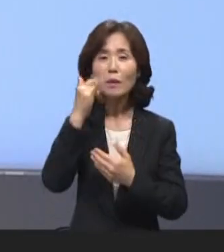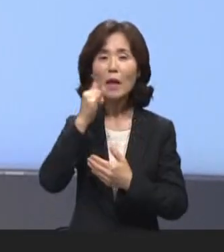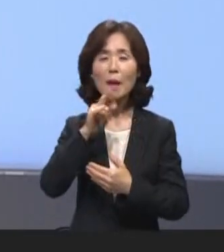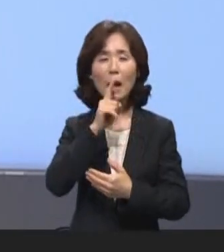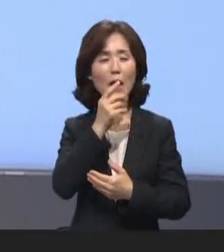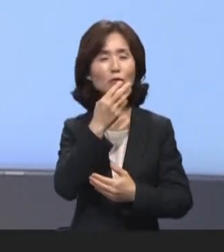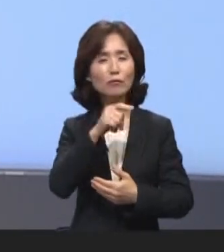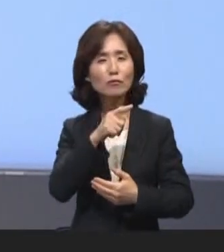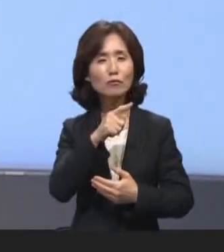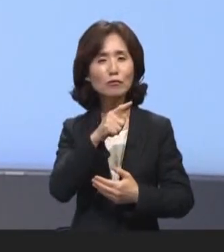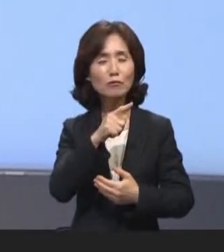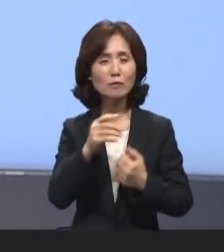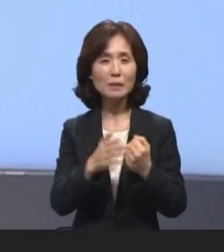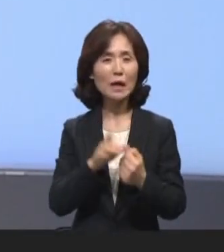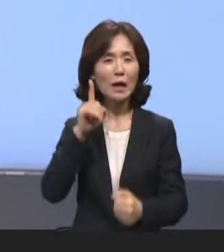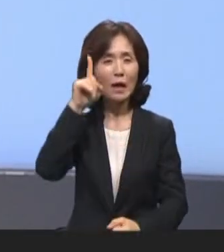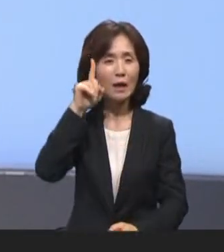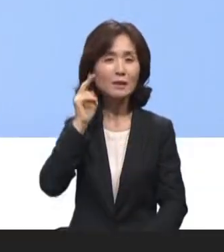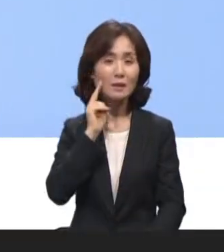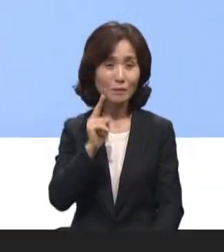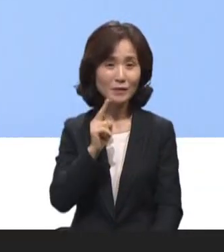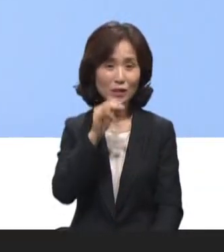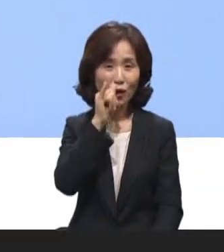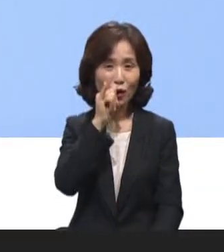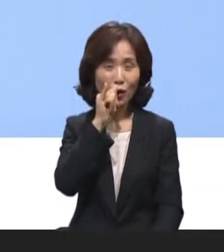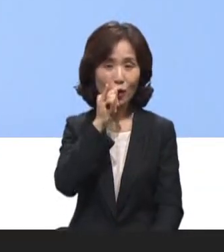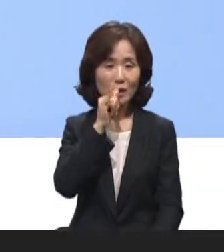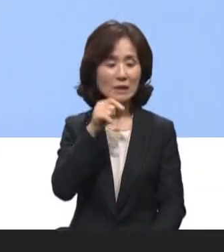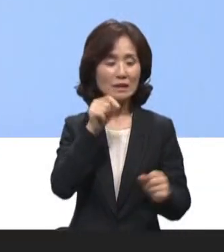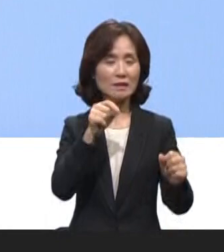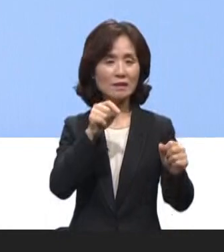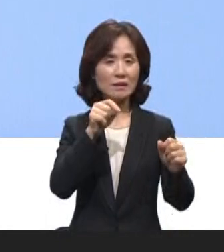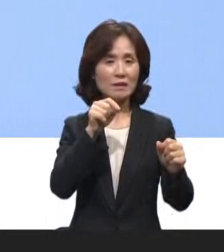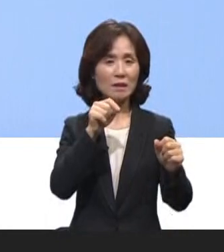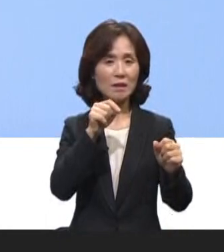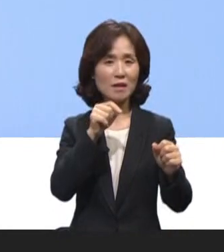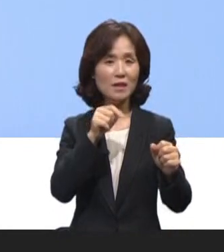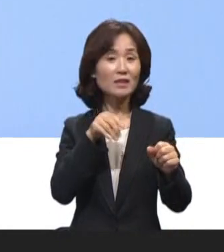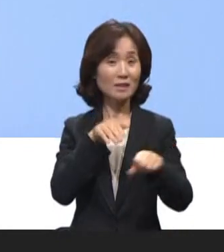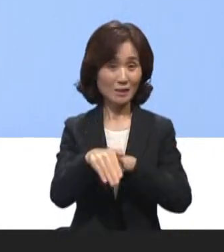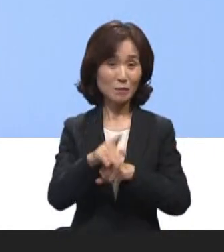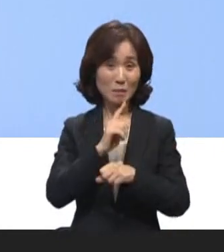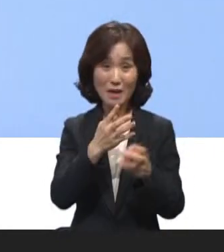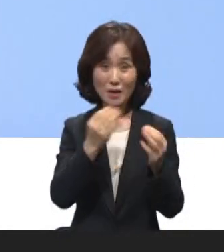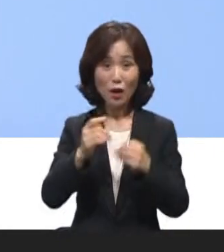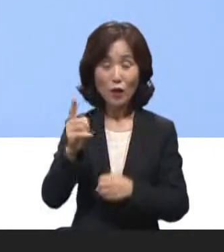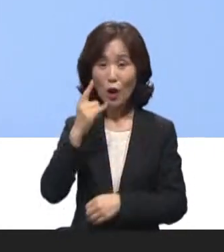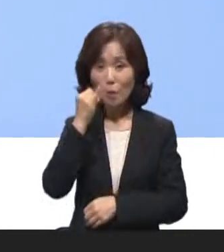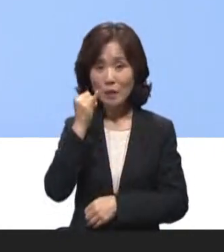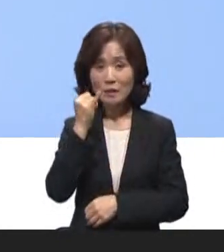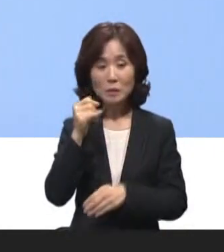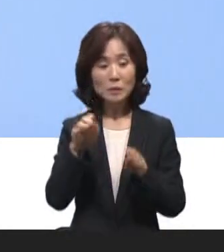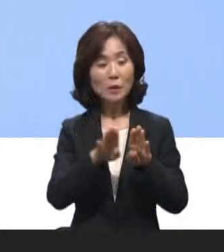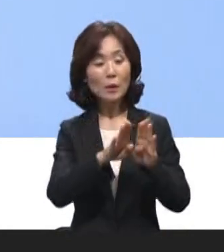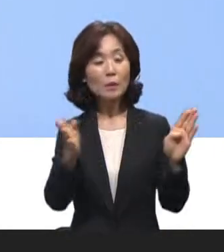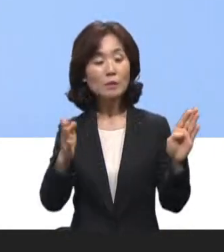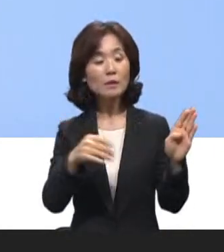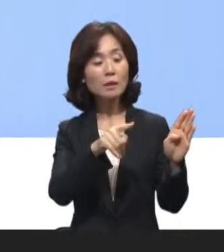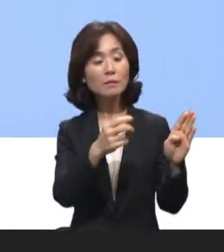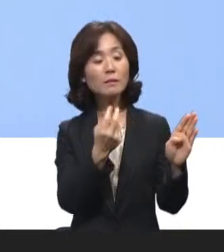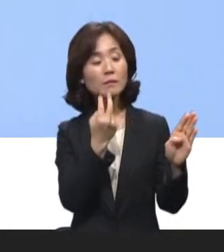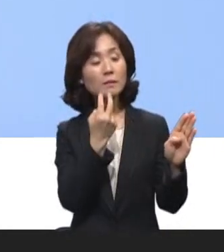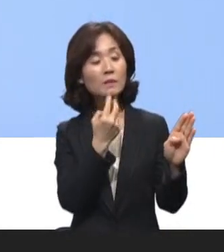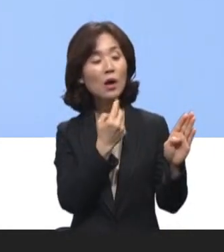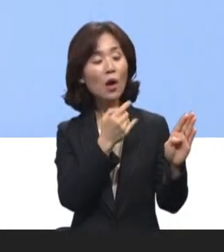말투 때문에 스트레스를 많이 받는 경우가 있습니다 저렇게 지시 역 명령형 이런 경우 많잖아요 어떤 어머니들은 문 따기 열어놓고 지켜보고